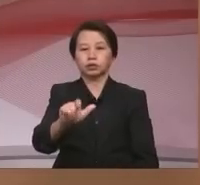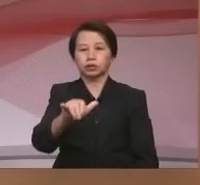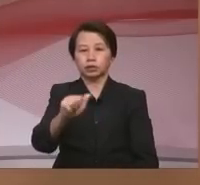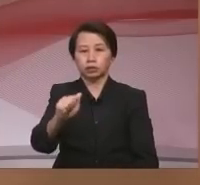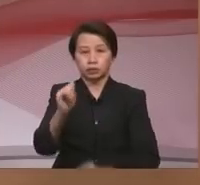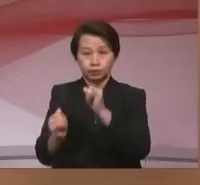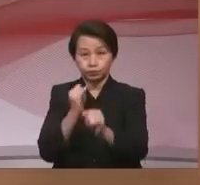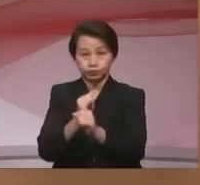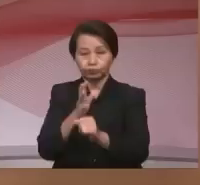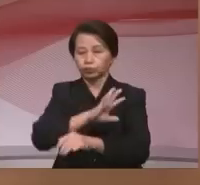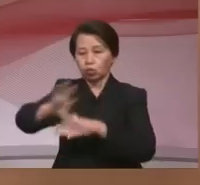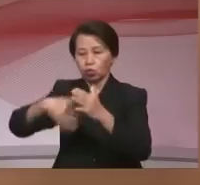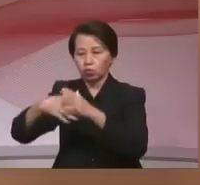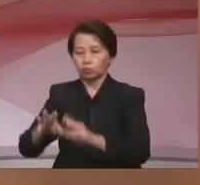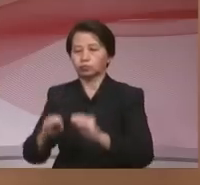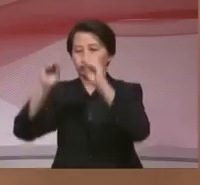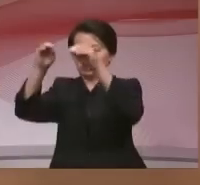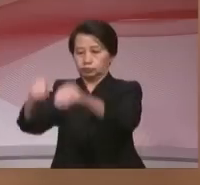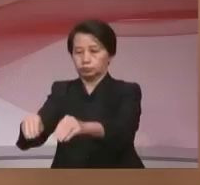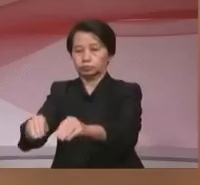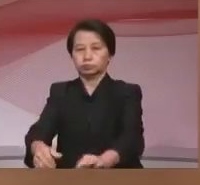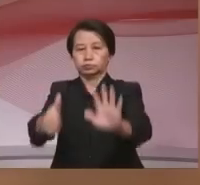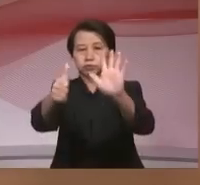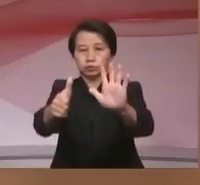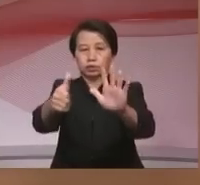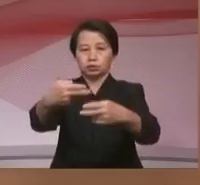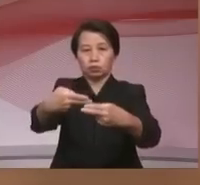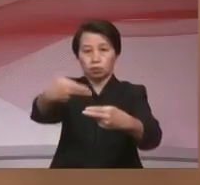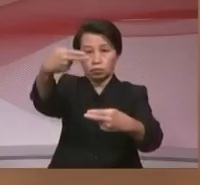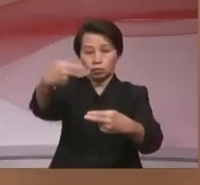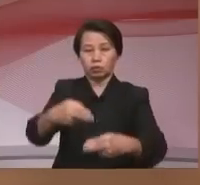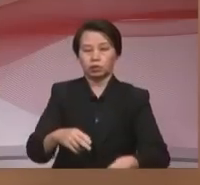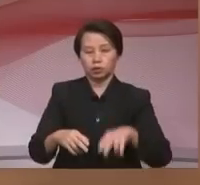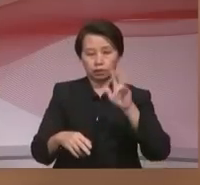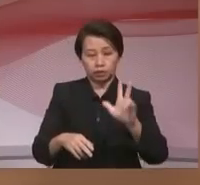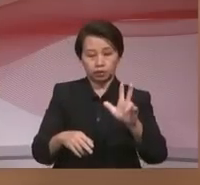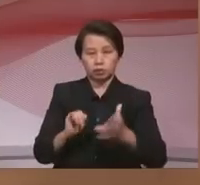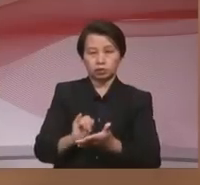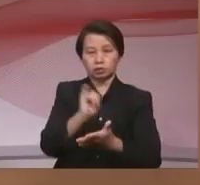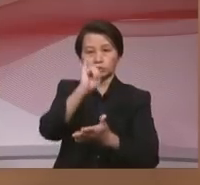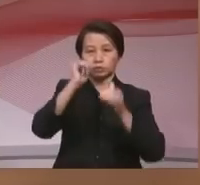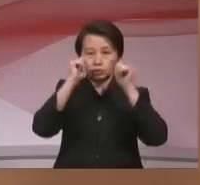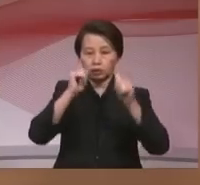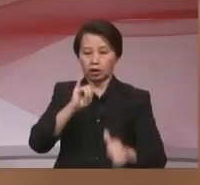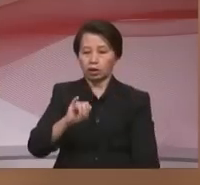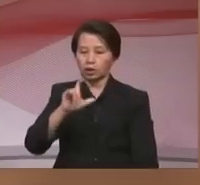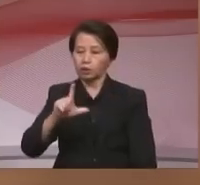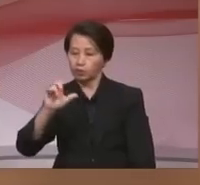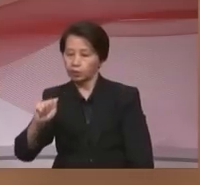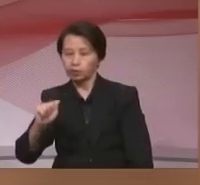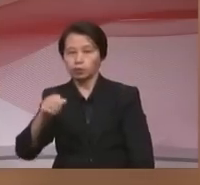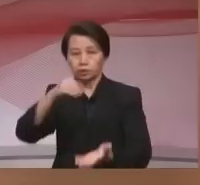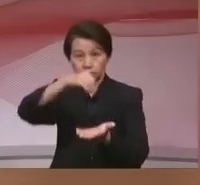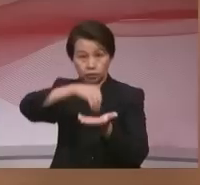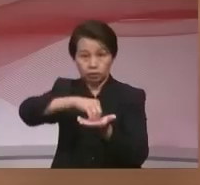dan kesemuanya telah ditempatkan di 6 hotel dan 3 institut latihan awam ILA di